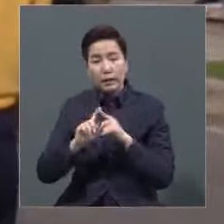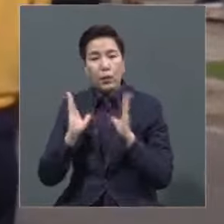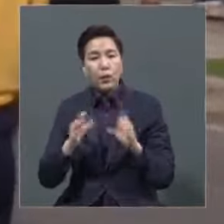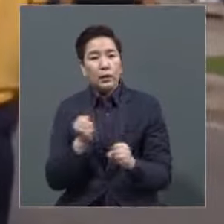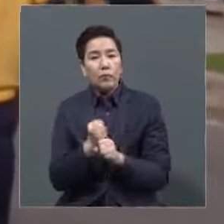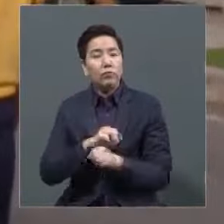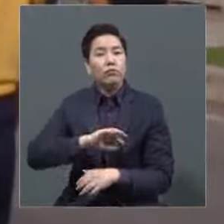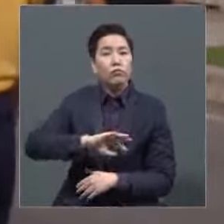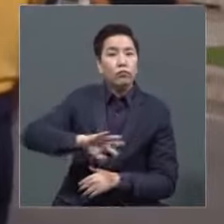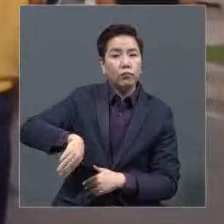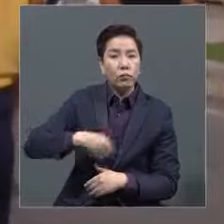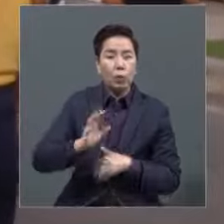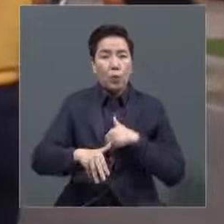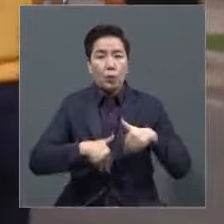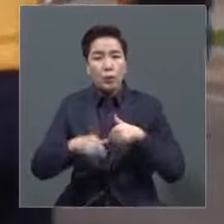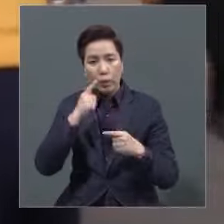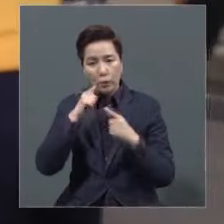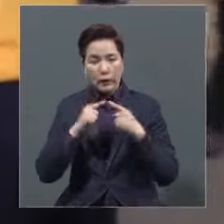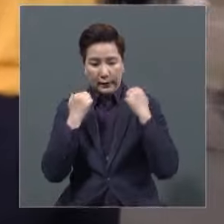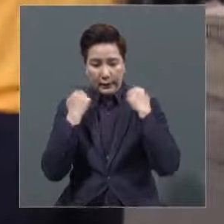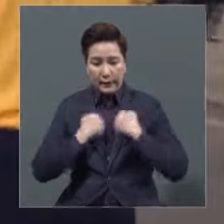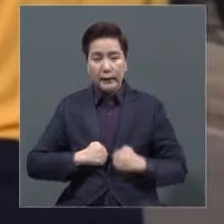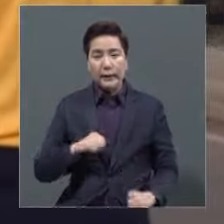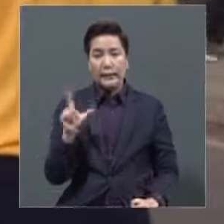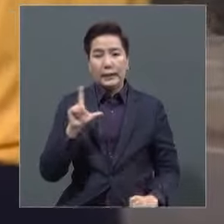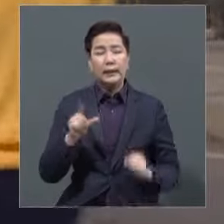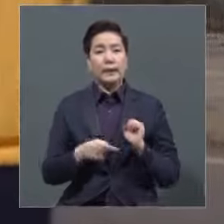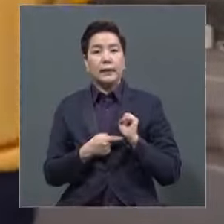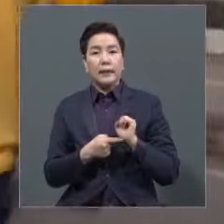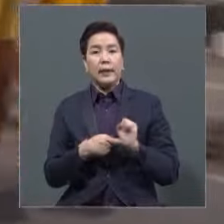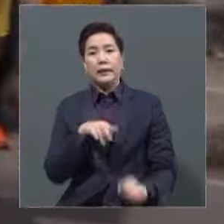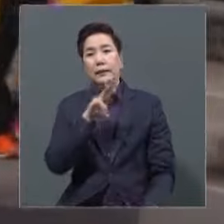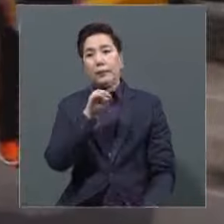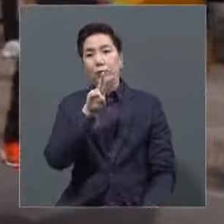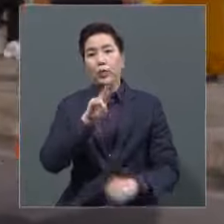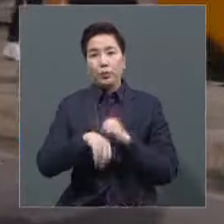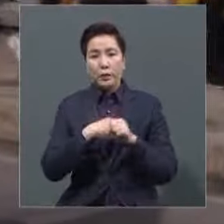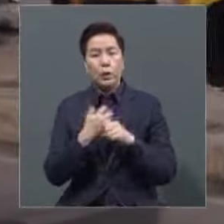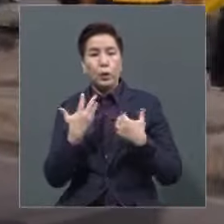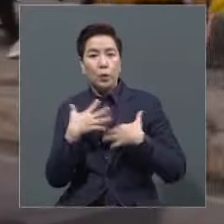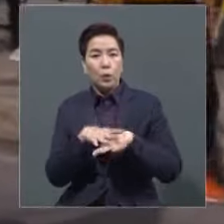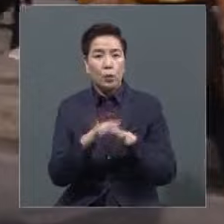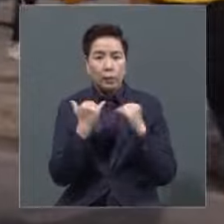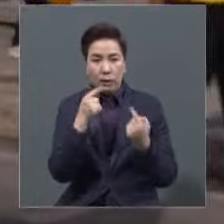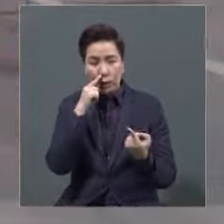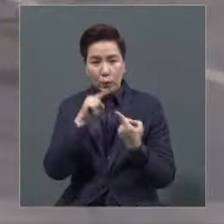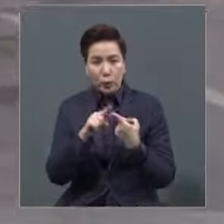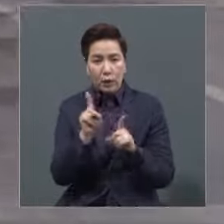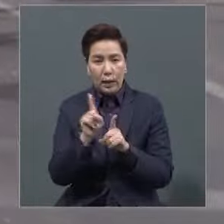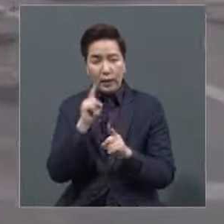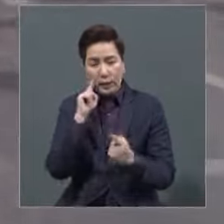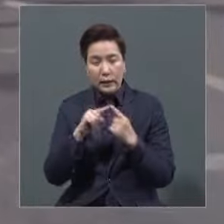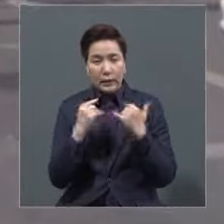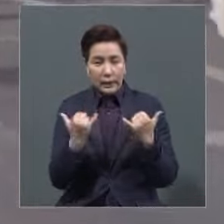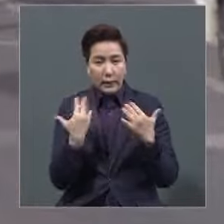ลลิพังอำเภอปะเหลียนนะครับโดยมีหัวหน้าส่วนราชการข้าราชการเจ้าหน้าที่และประชาชนร่วมสวมใส่เสื้อสีเหลืองต